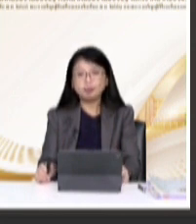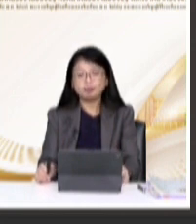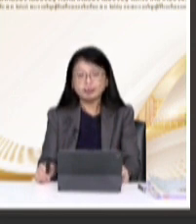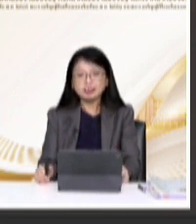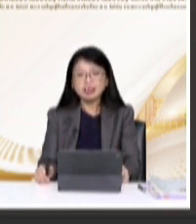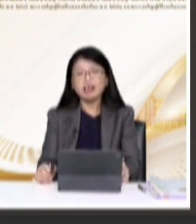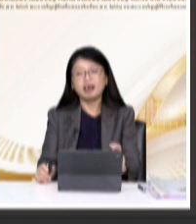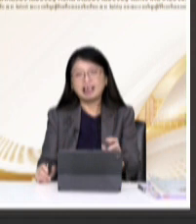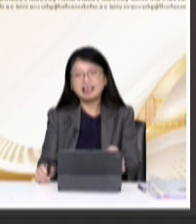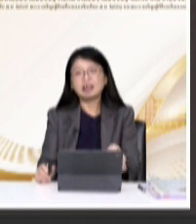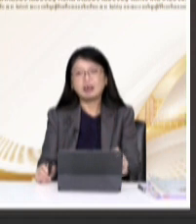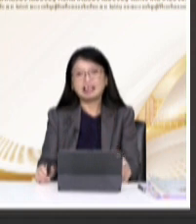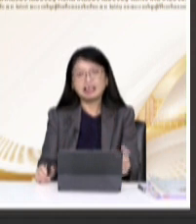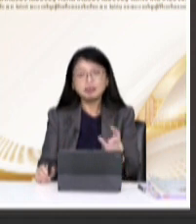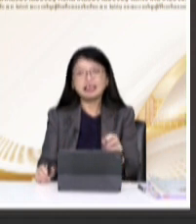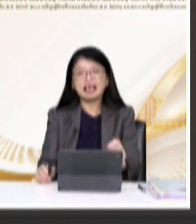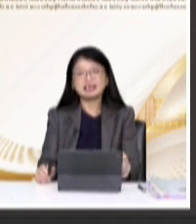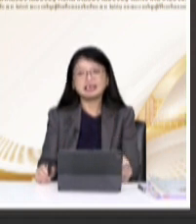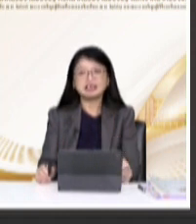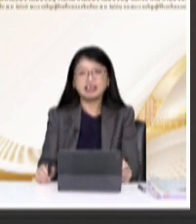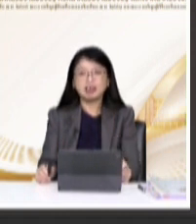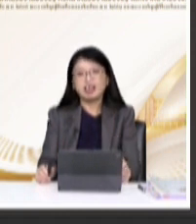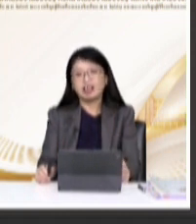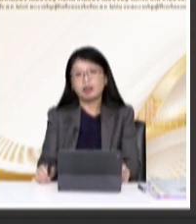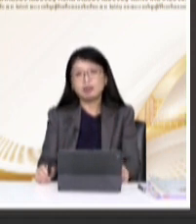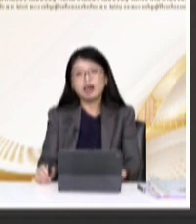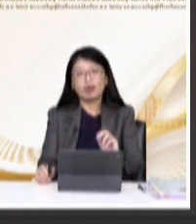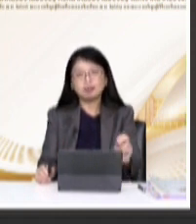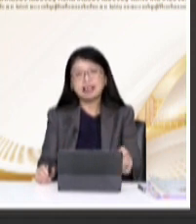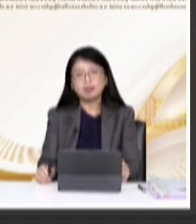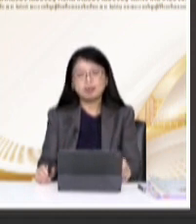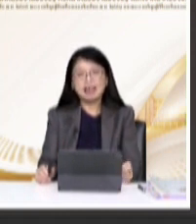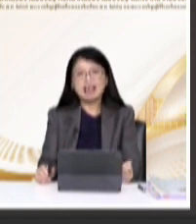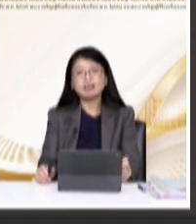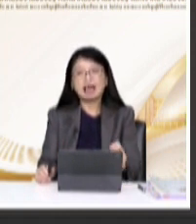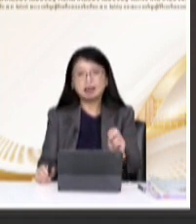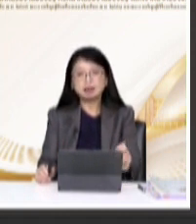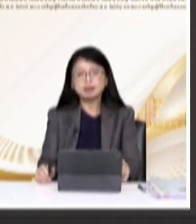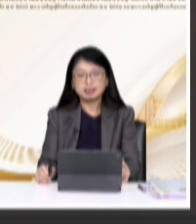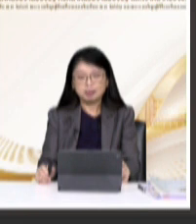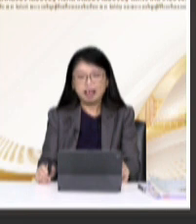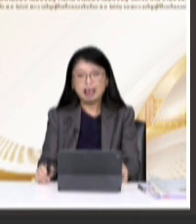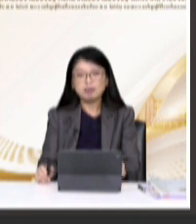ของรายละเอียดเวลาท่านดำเนินการจริงๆเช่นเมื่อออกคำสั่งปรับไปแล้วการรับ